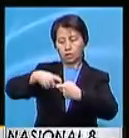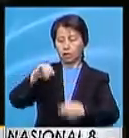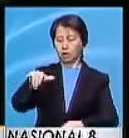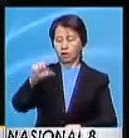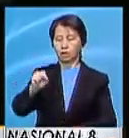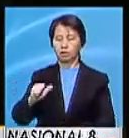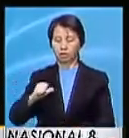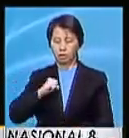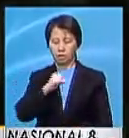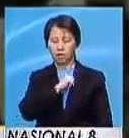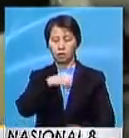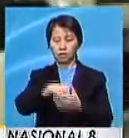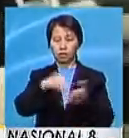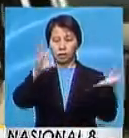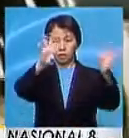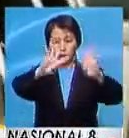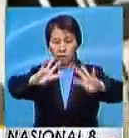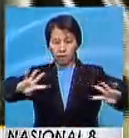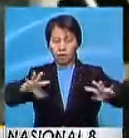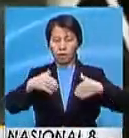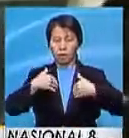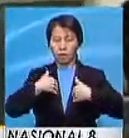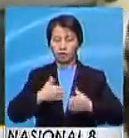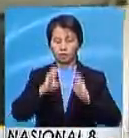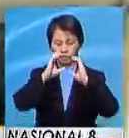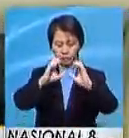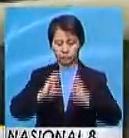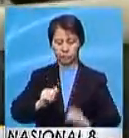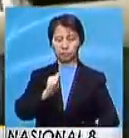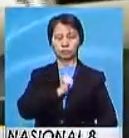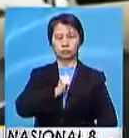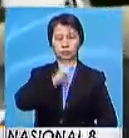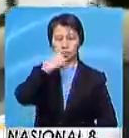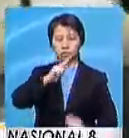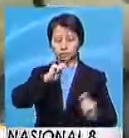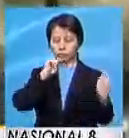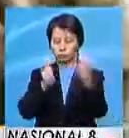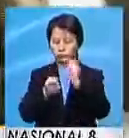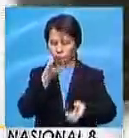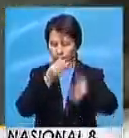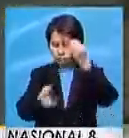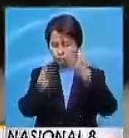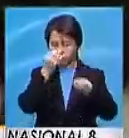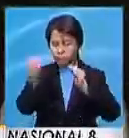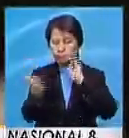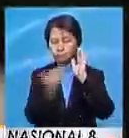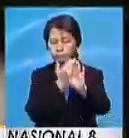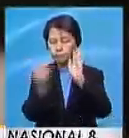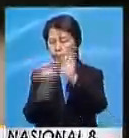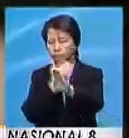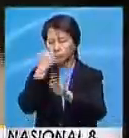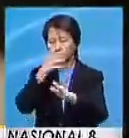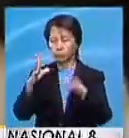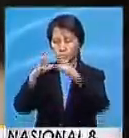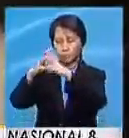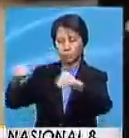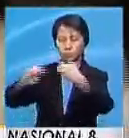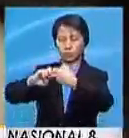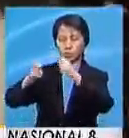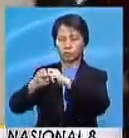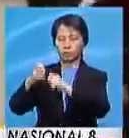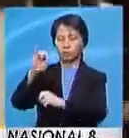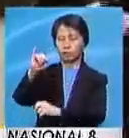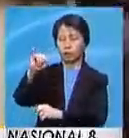para anggota dalam ASEANAPOL mempunyai mekanisme tersendiri untuk bertukar maklumat dan pengalaman bagi menangani ancaman